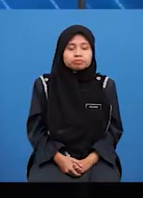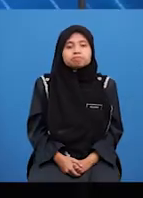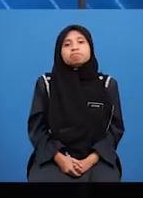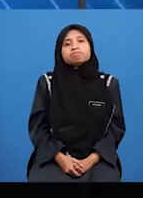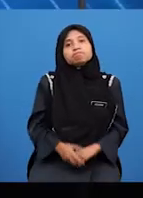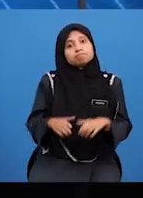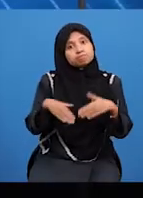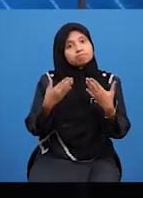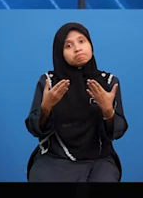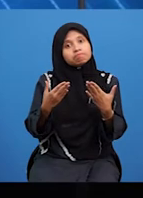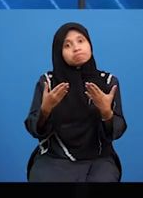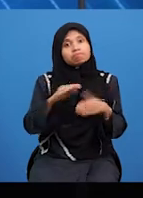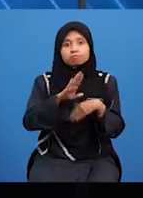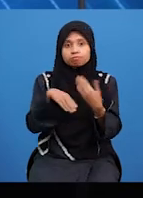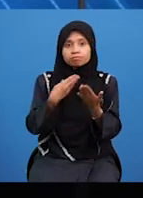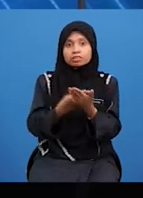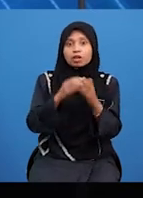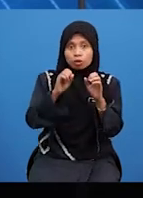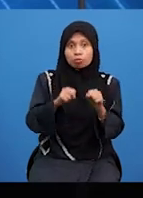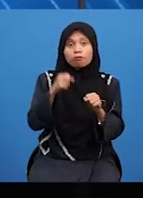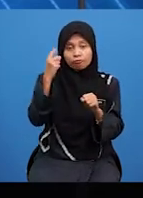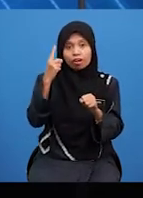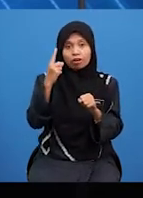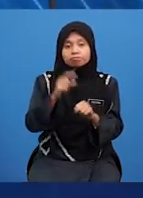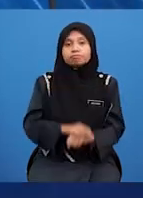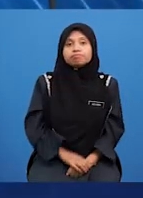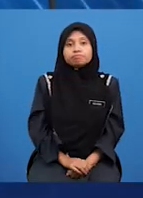Ya, bagaimana pelajar-pelajar sekalian? Boleh faham setakat ini?